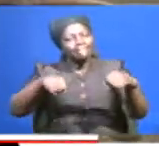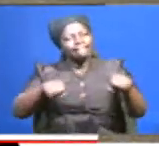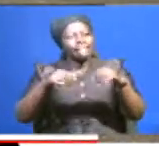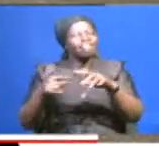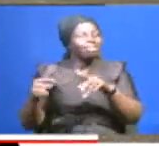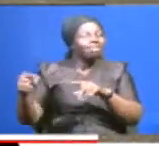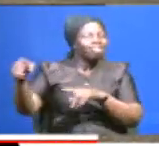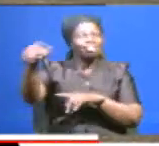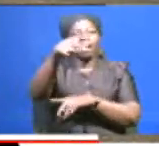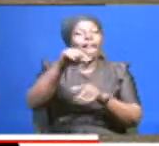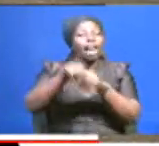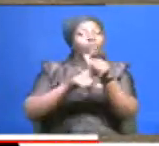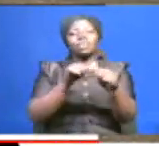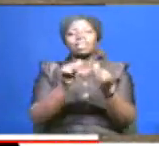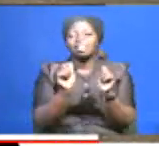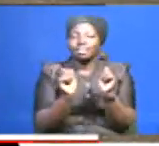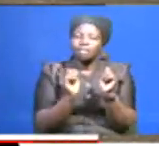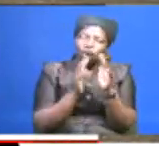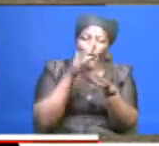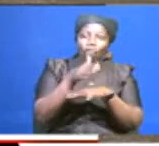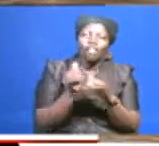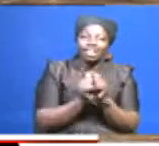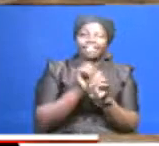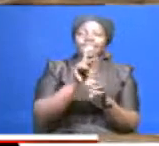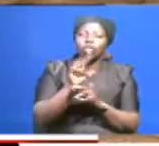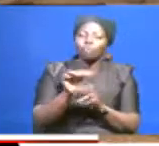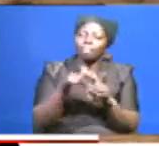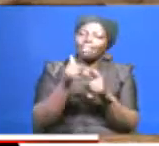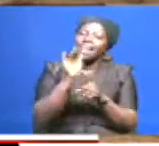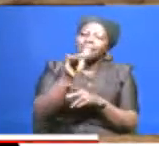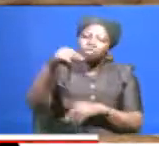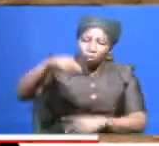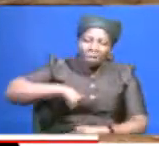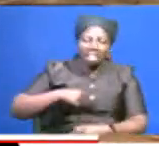10 na kumuitisha hiyo pesa tena ni baraka.